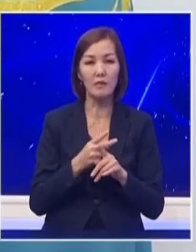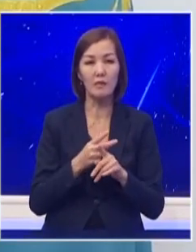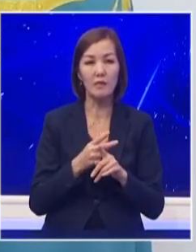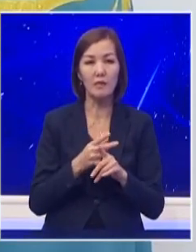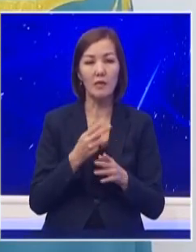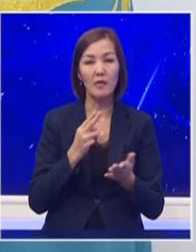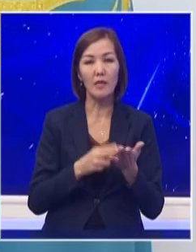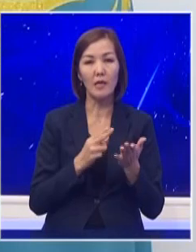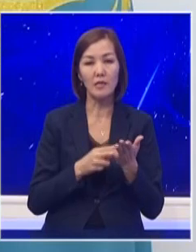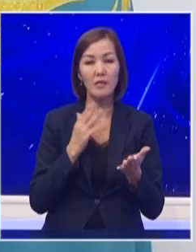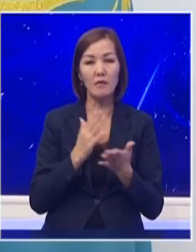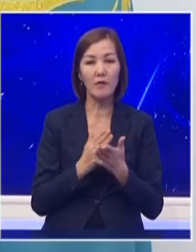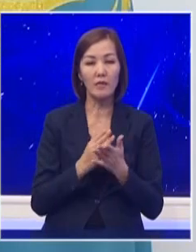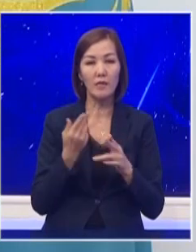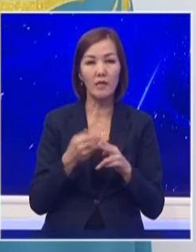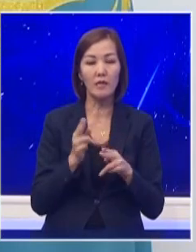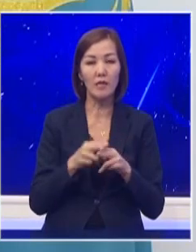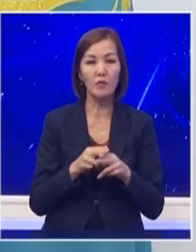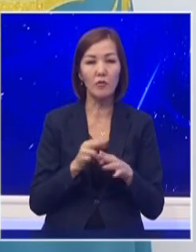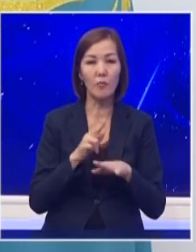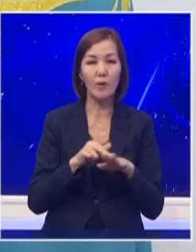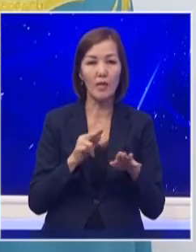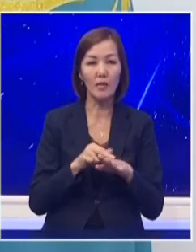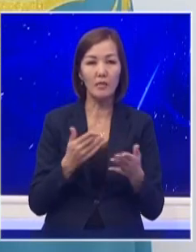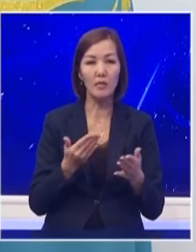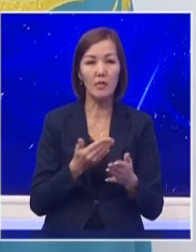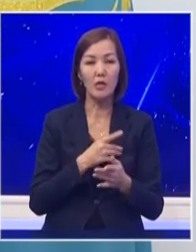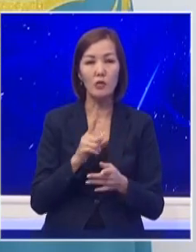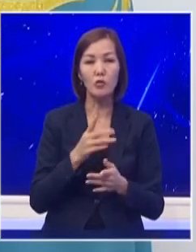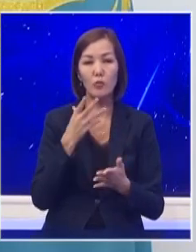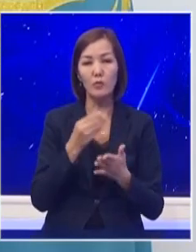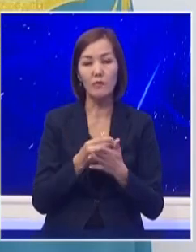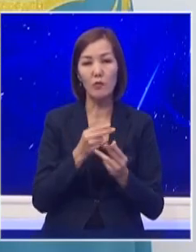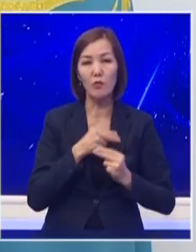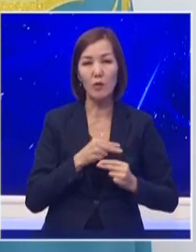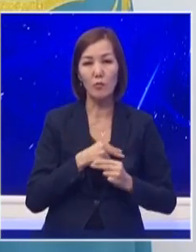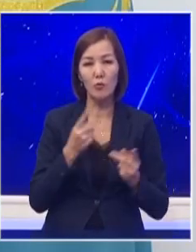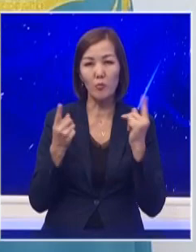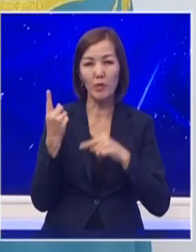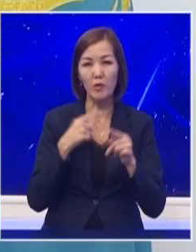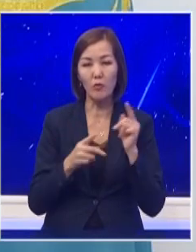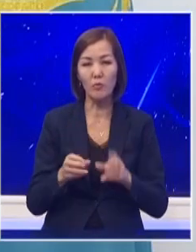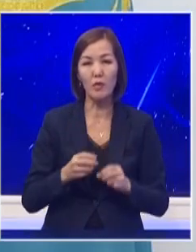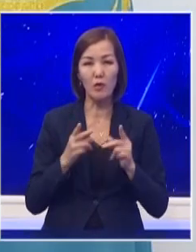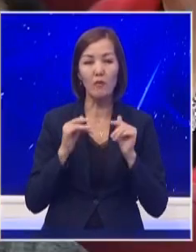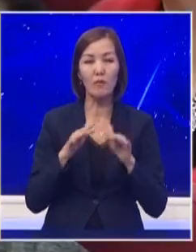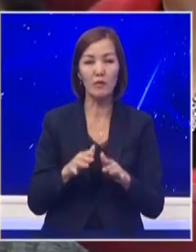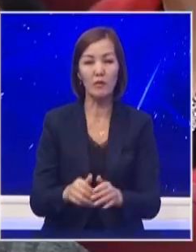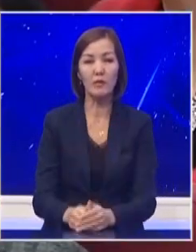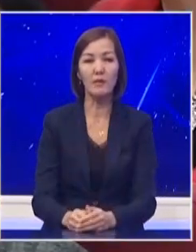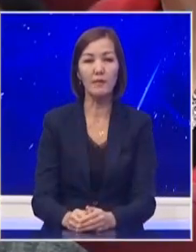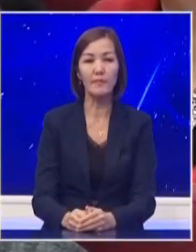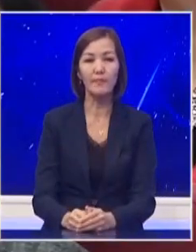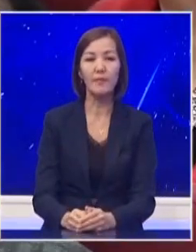фальсификация доказательств это тот факт когда сотрудники полиции чтобы показать свою работу придумали уголовное дело